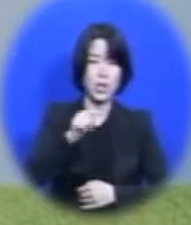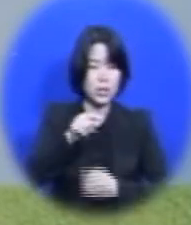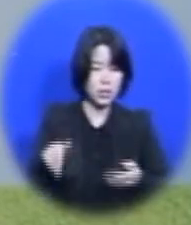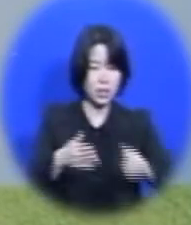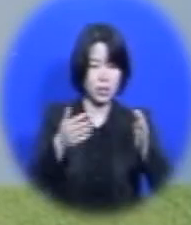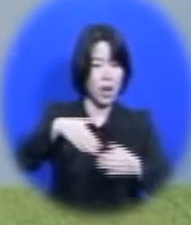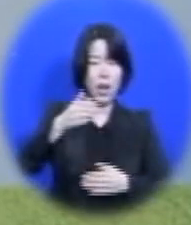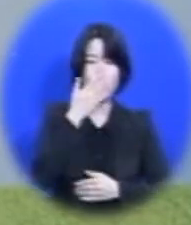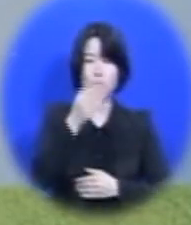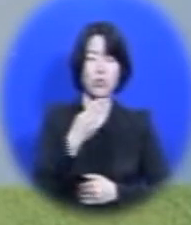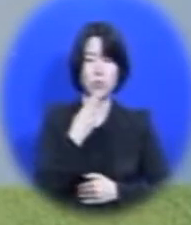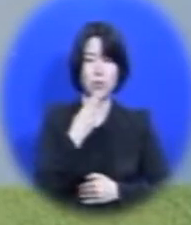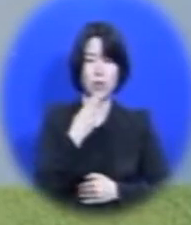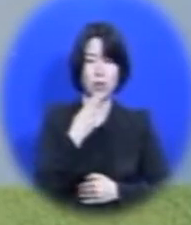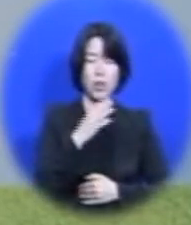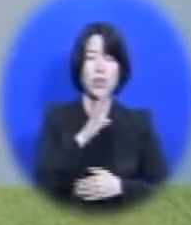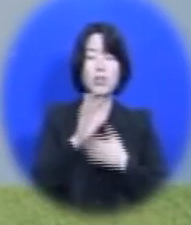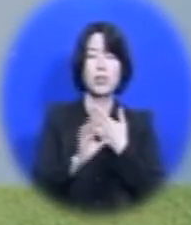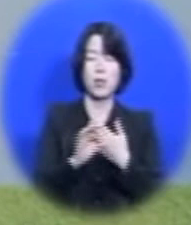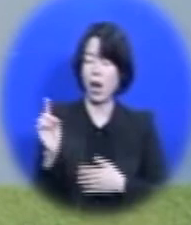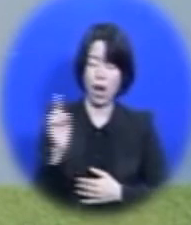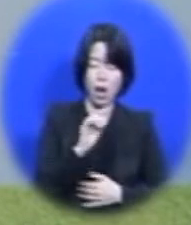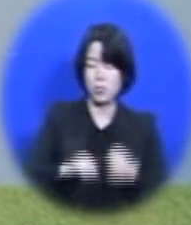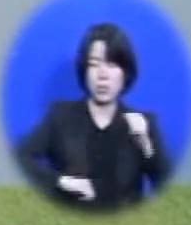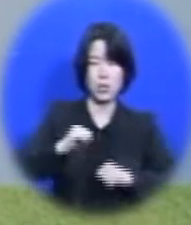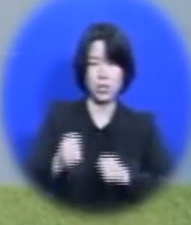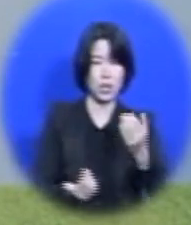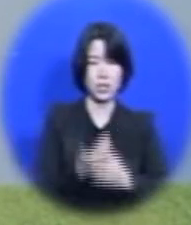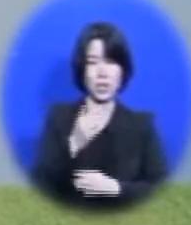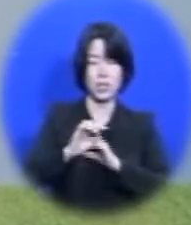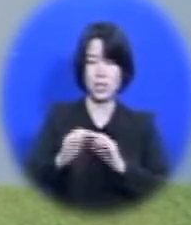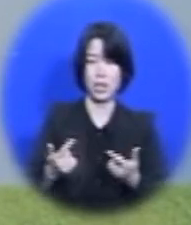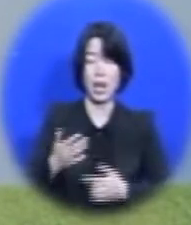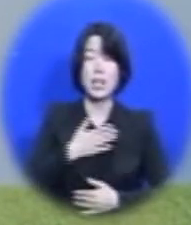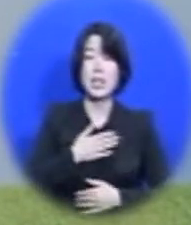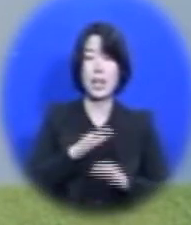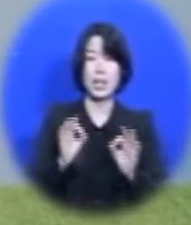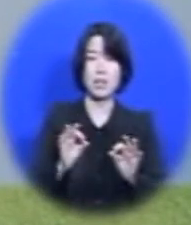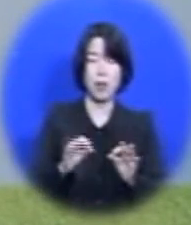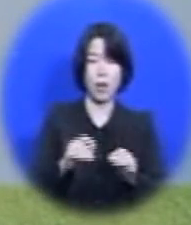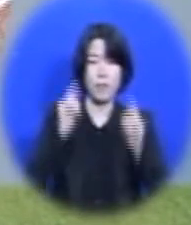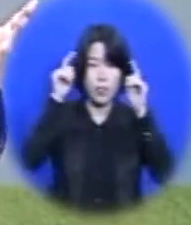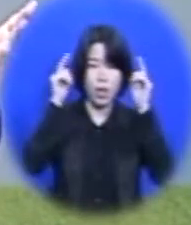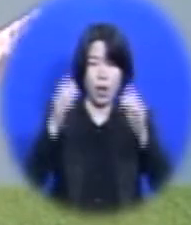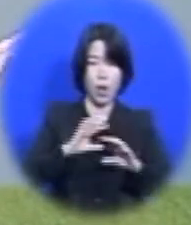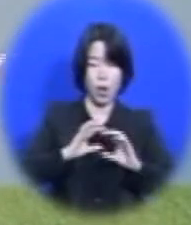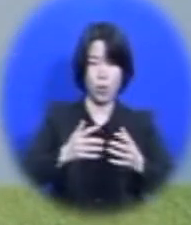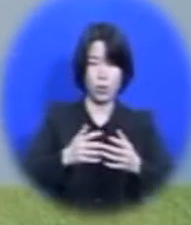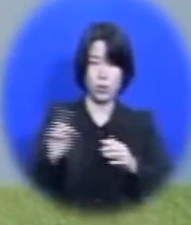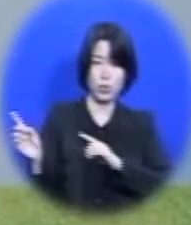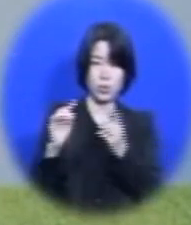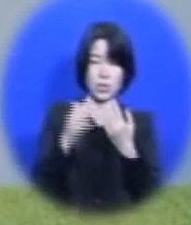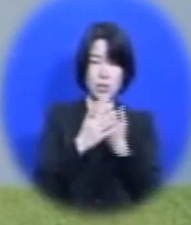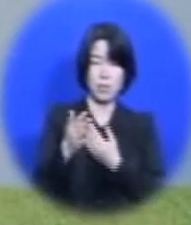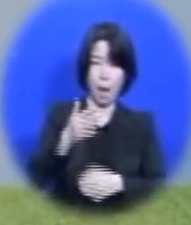없습니다. 그러면 아무 역사가 일어나지 않는 거죠. 제가 이번 호주 집회를 맨